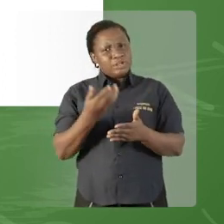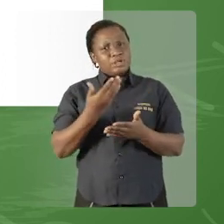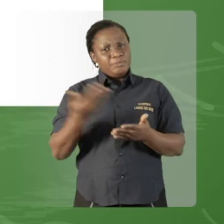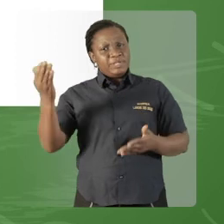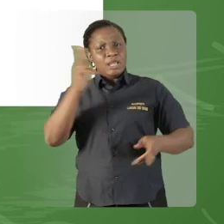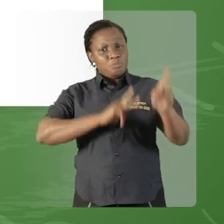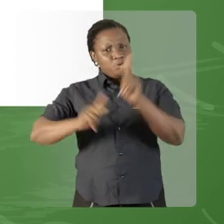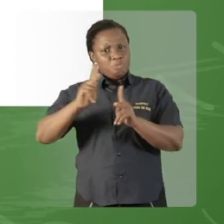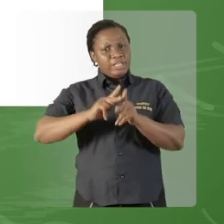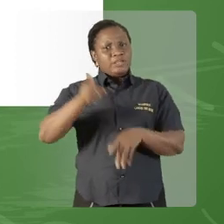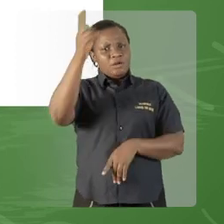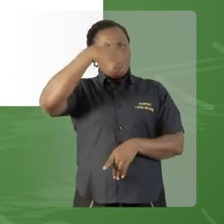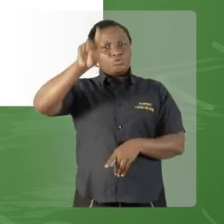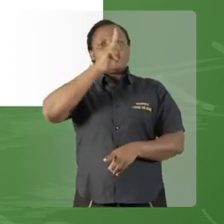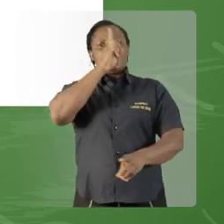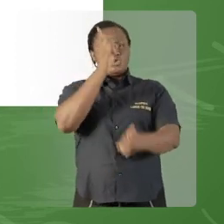bien public.